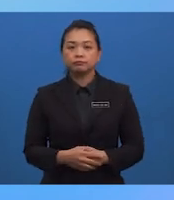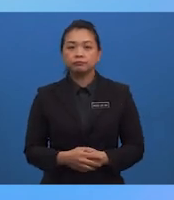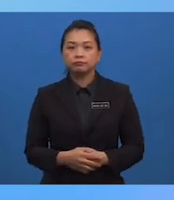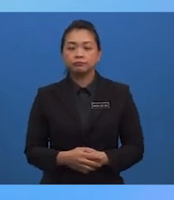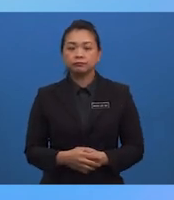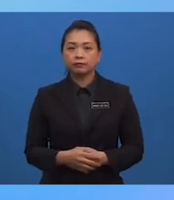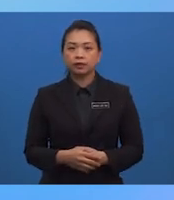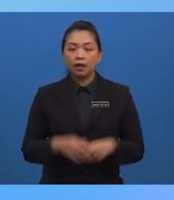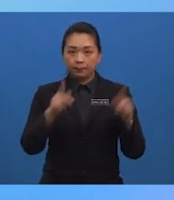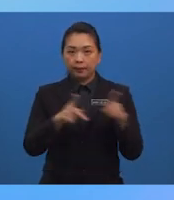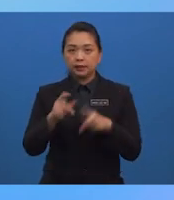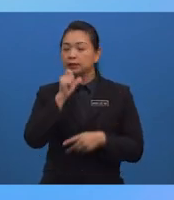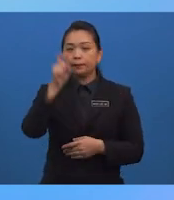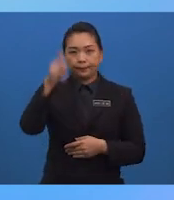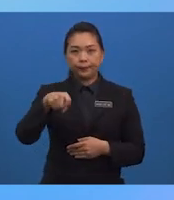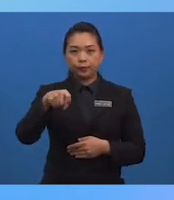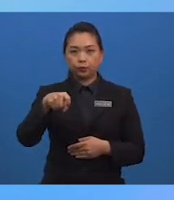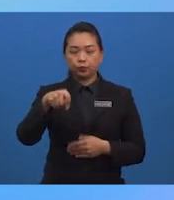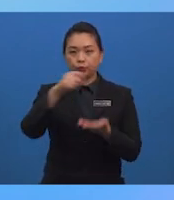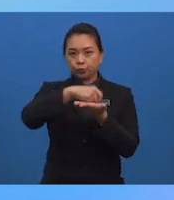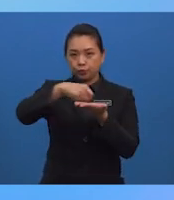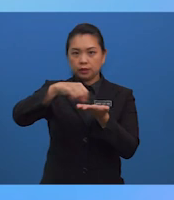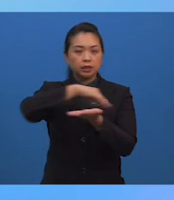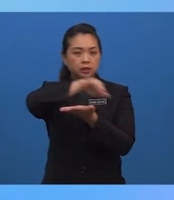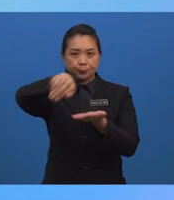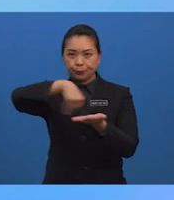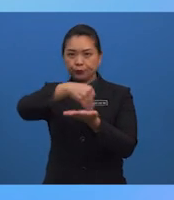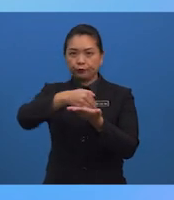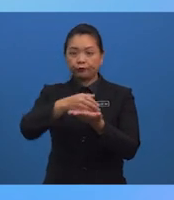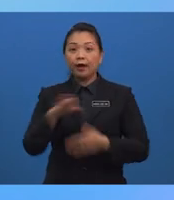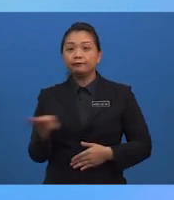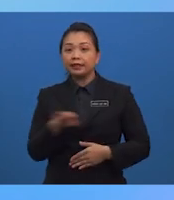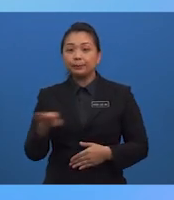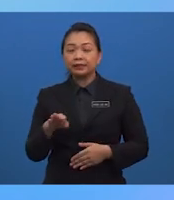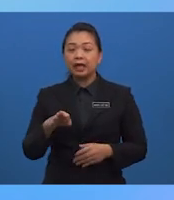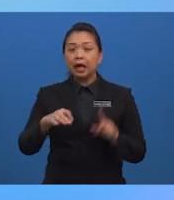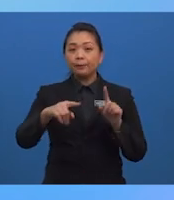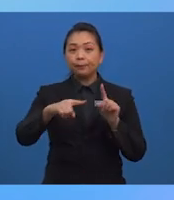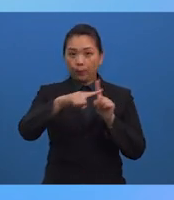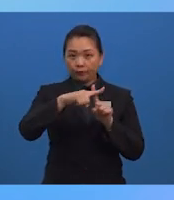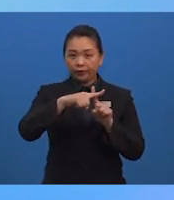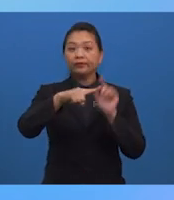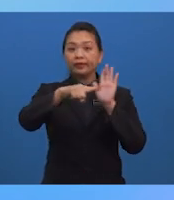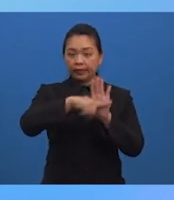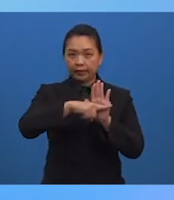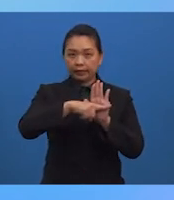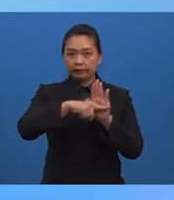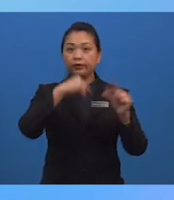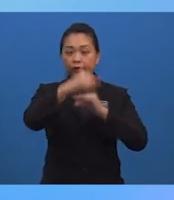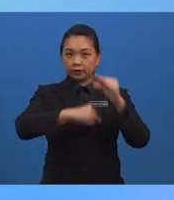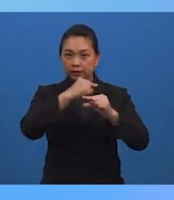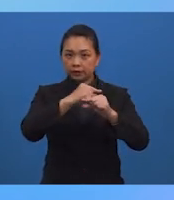Dalam soalan kedua ini, pelajar tidak perlu untuk menulis semua fakta positif dan negatif